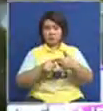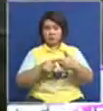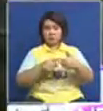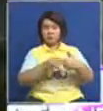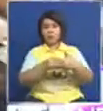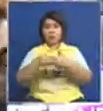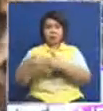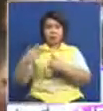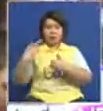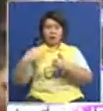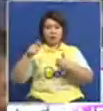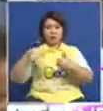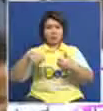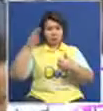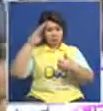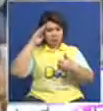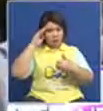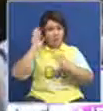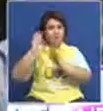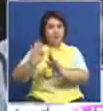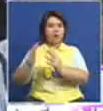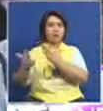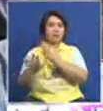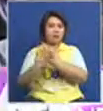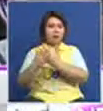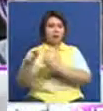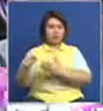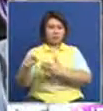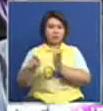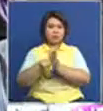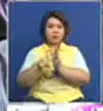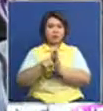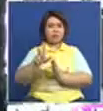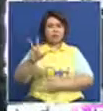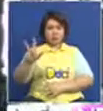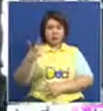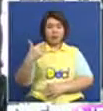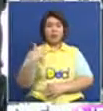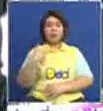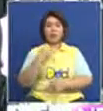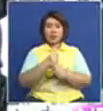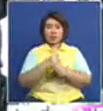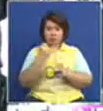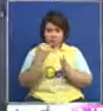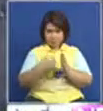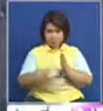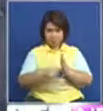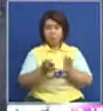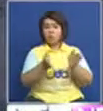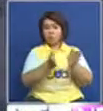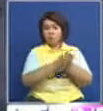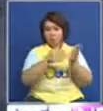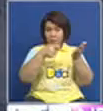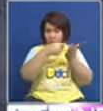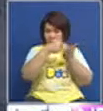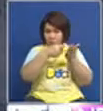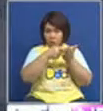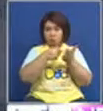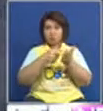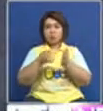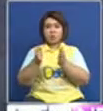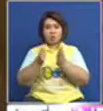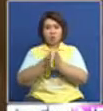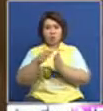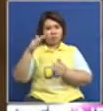หารกรุงเทพเพื่อขออำนาจศาลทหารฝากขังผลัดที่3คดีที่ร่วมกับนายสุริยันและพันตำรวจตรีปรากรมวารุณ